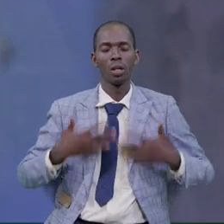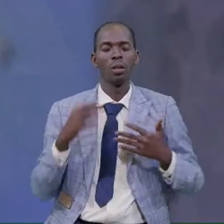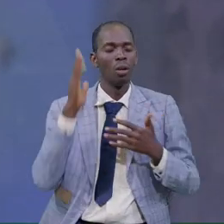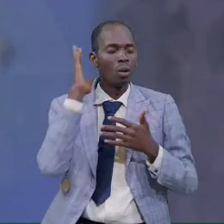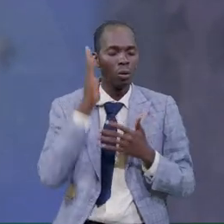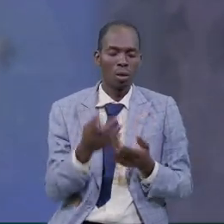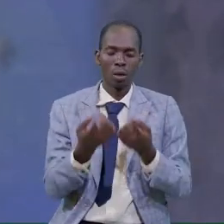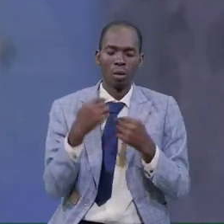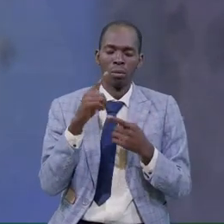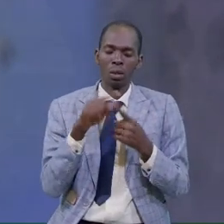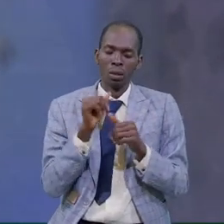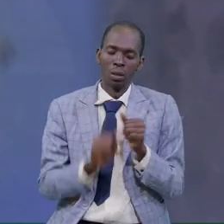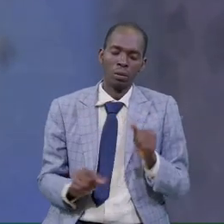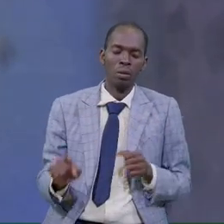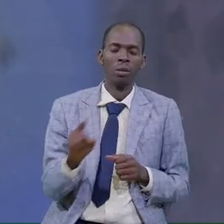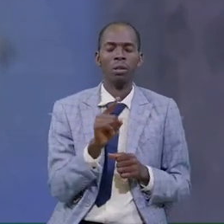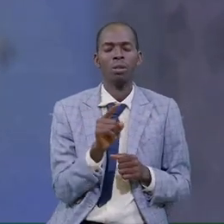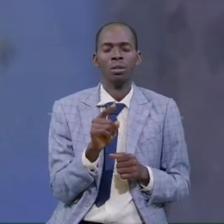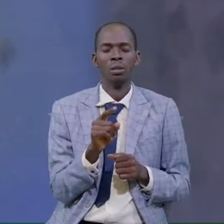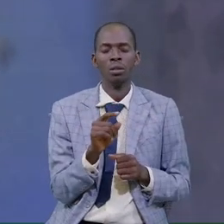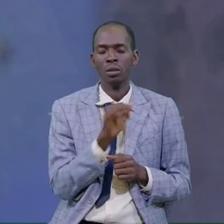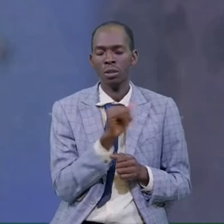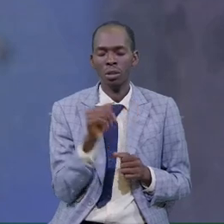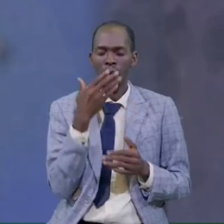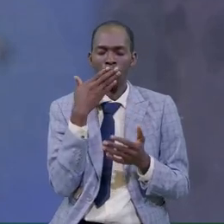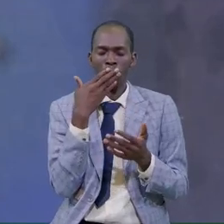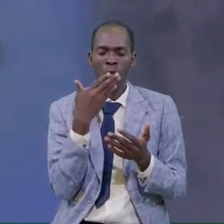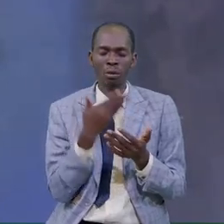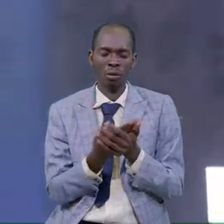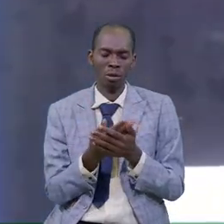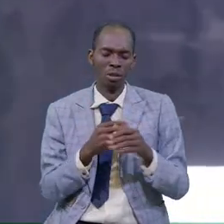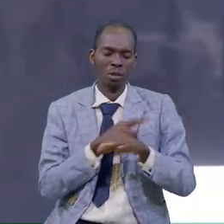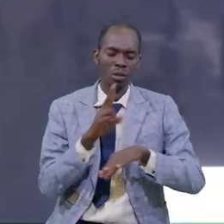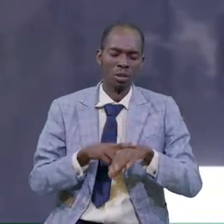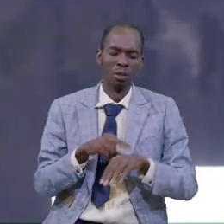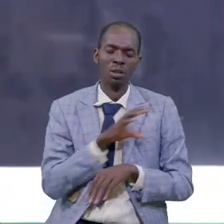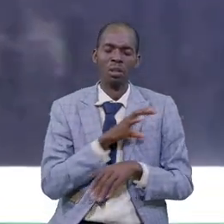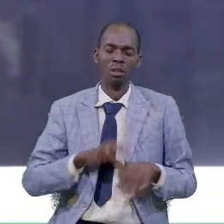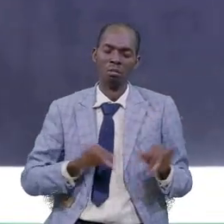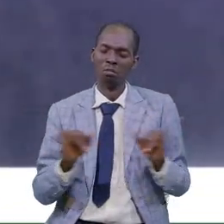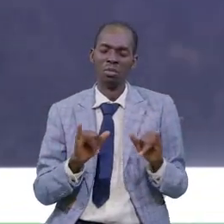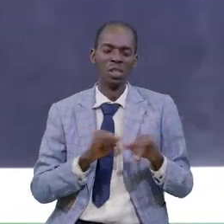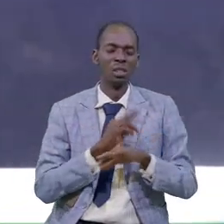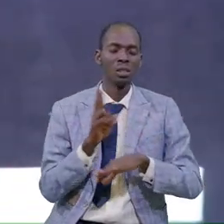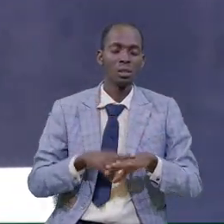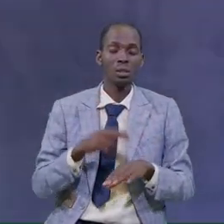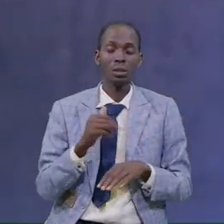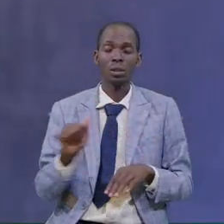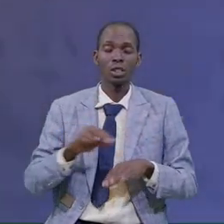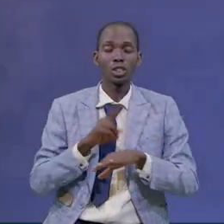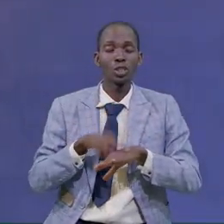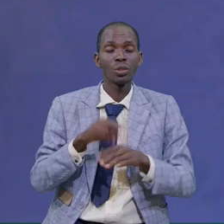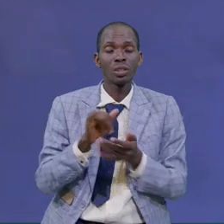vienne à chacun maintenant. Une nouvelle nature, une nature à l'image de Christ, la nature